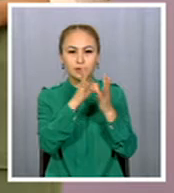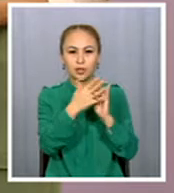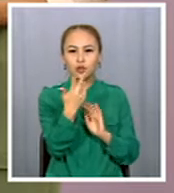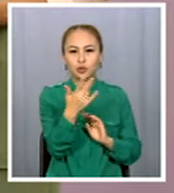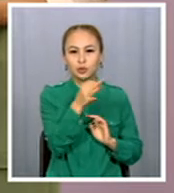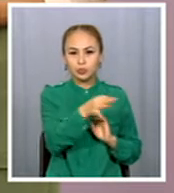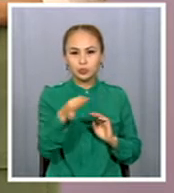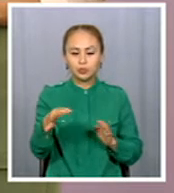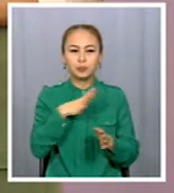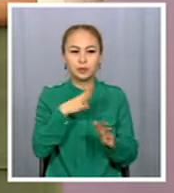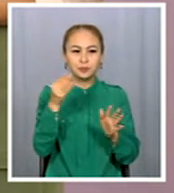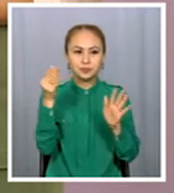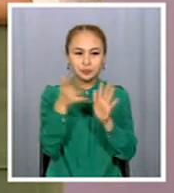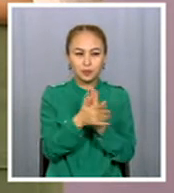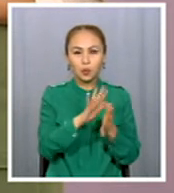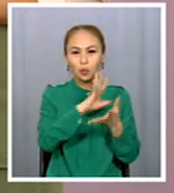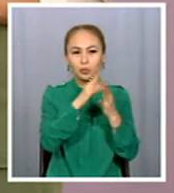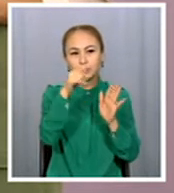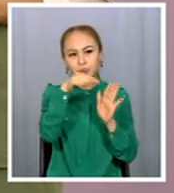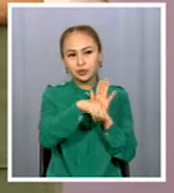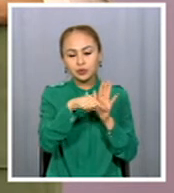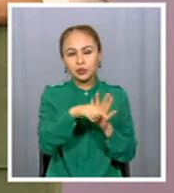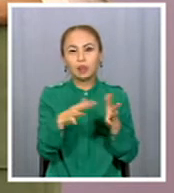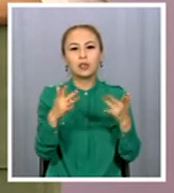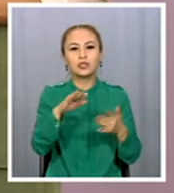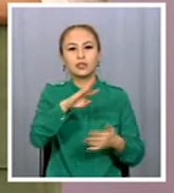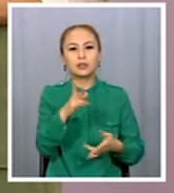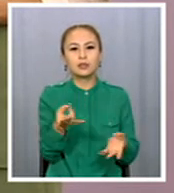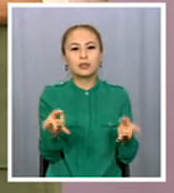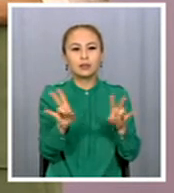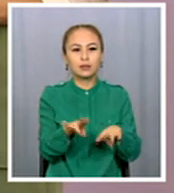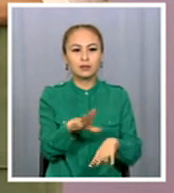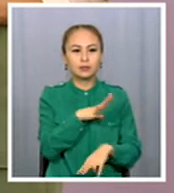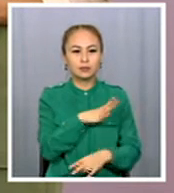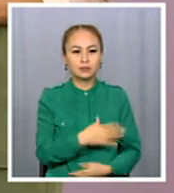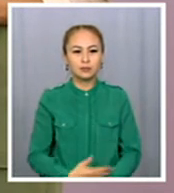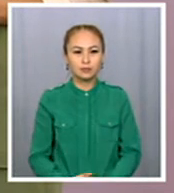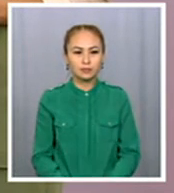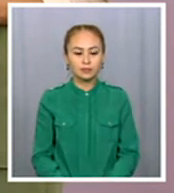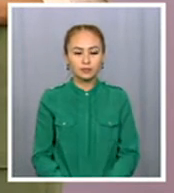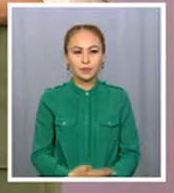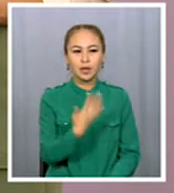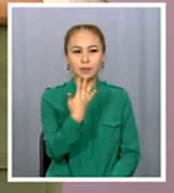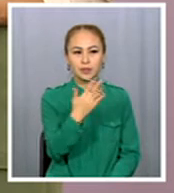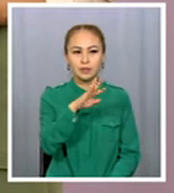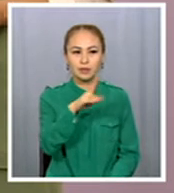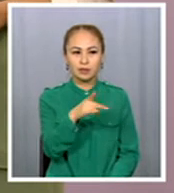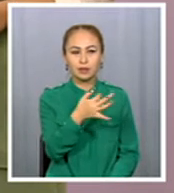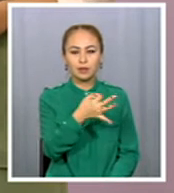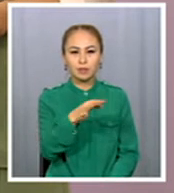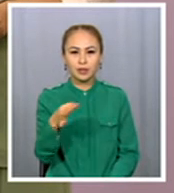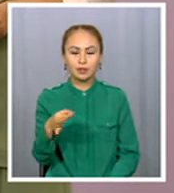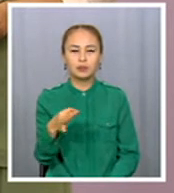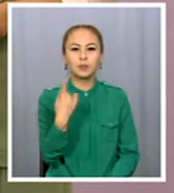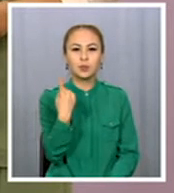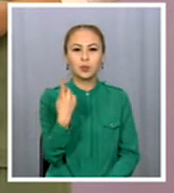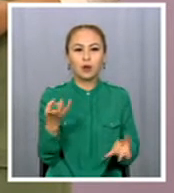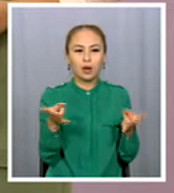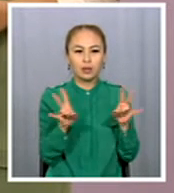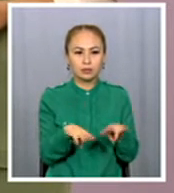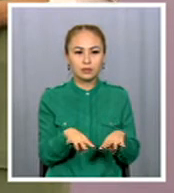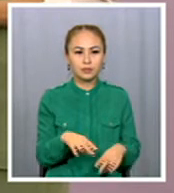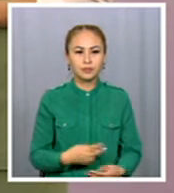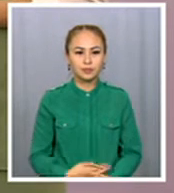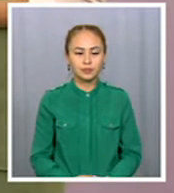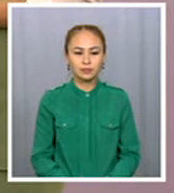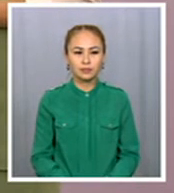жұмсады. Онда қанша теңге қалды? Дұрыс, 5 теңгелік монетаның 1-еуі қалды. Тамаша,